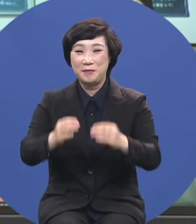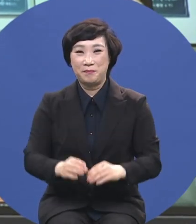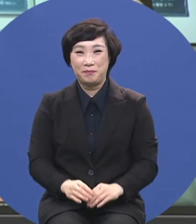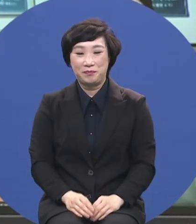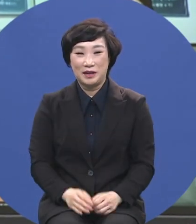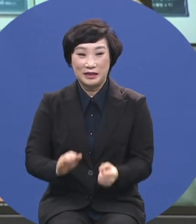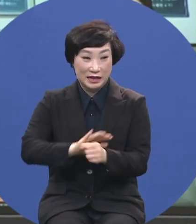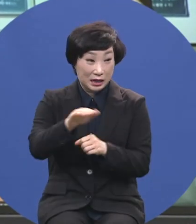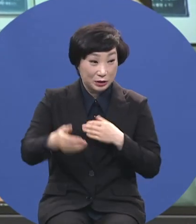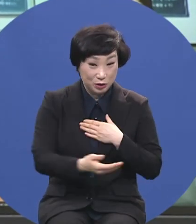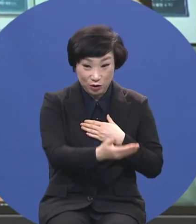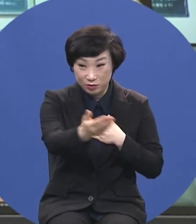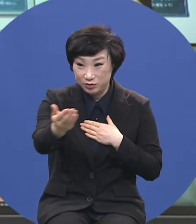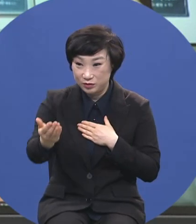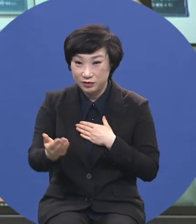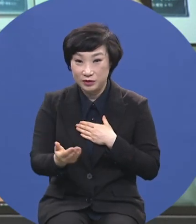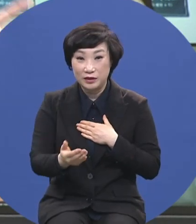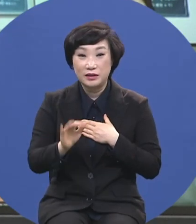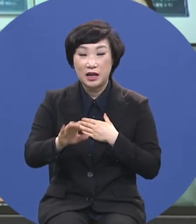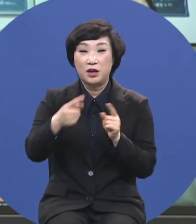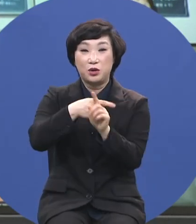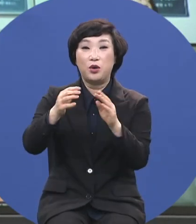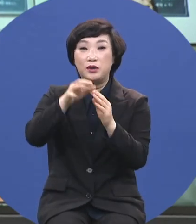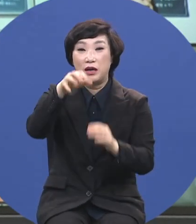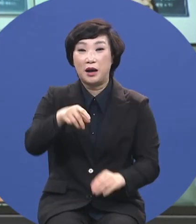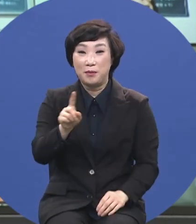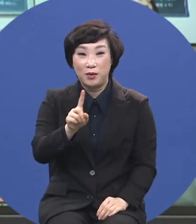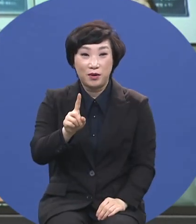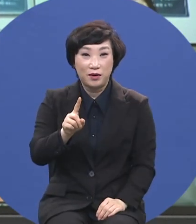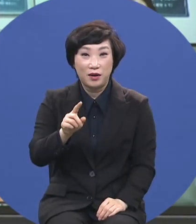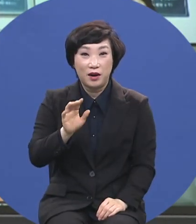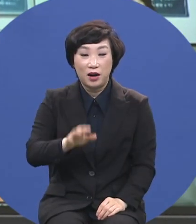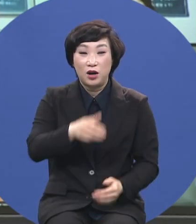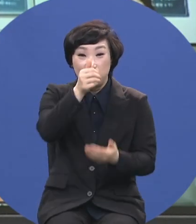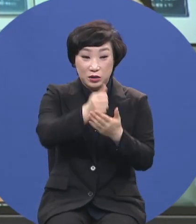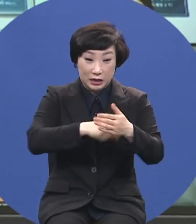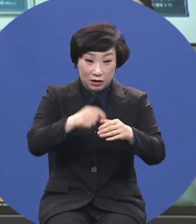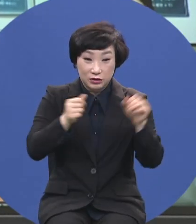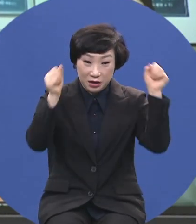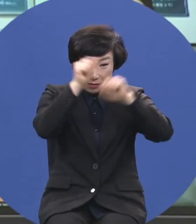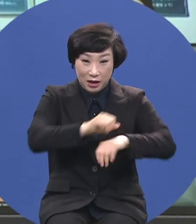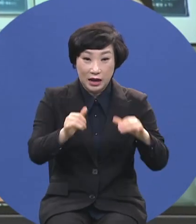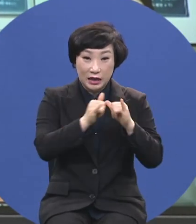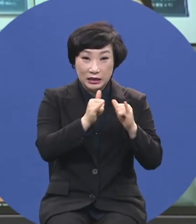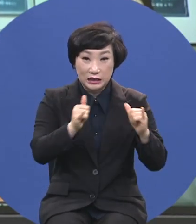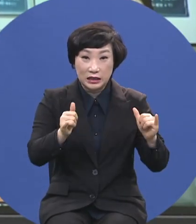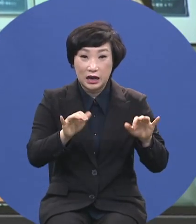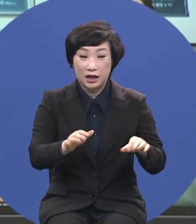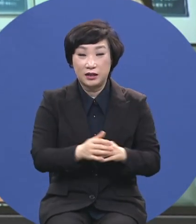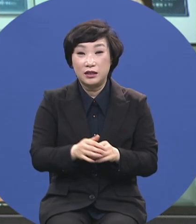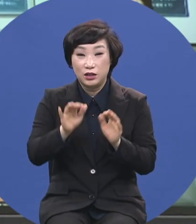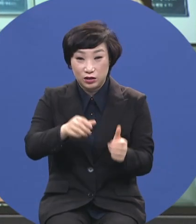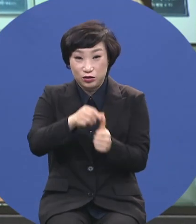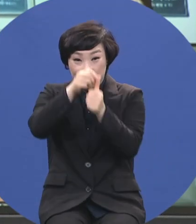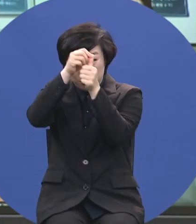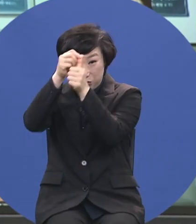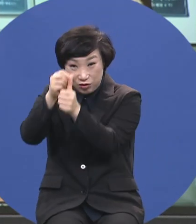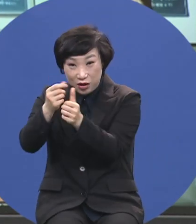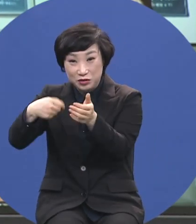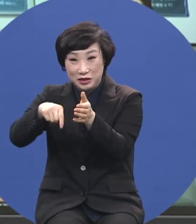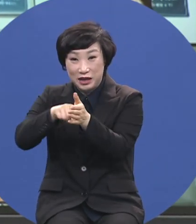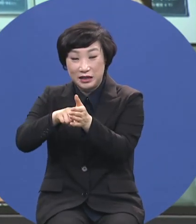할렐루야. 사랑하는 여러분, 교회가 무엇이냐? 죄 아래서 멸망할 인간과